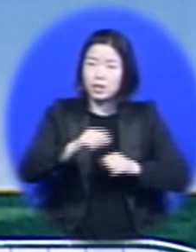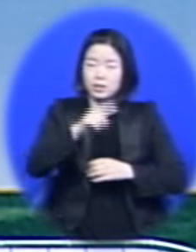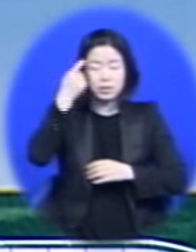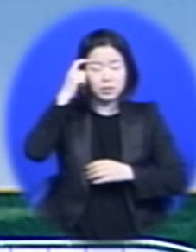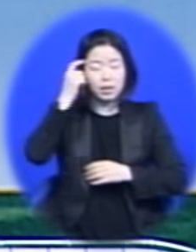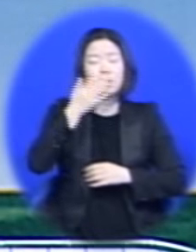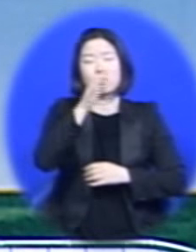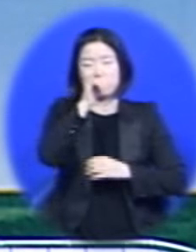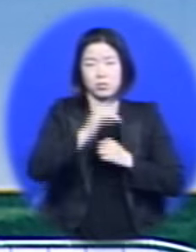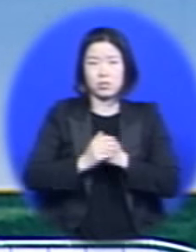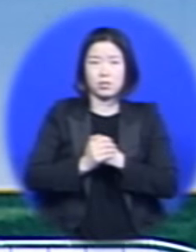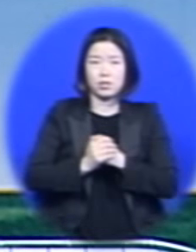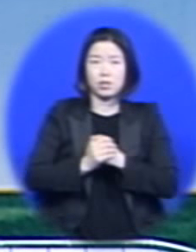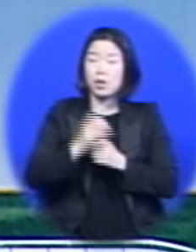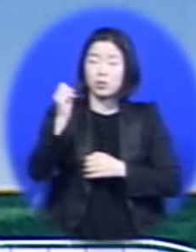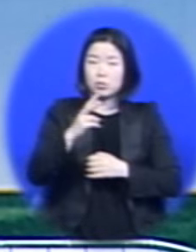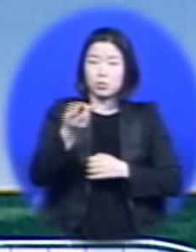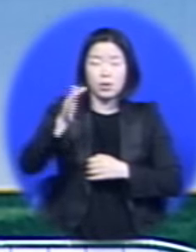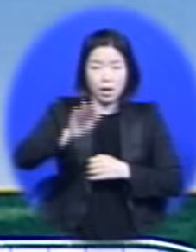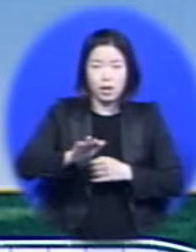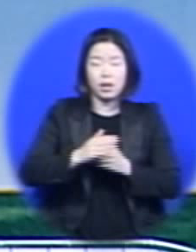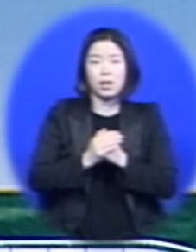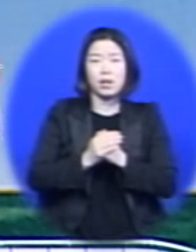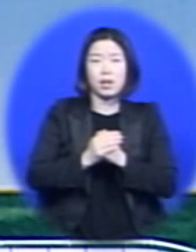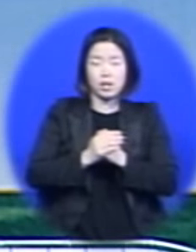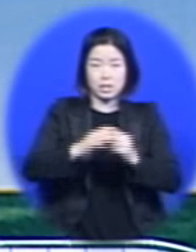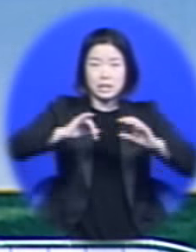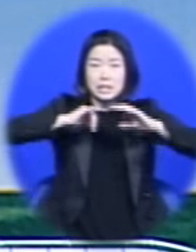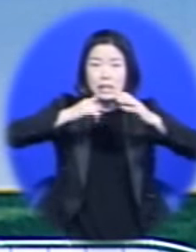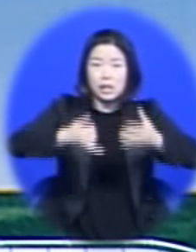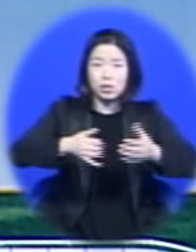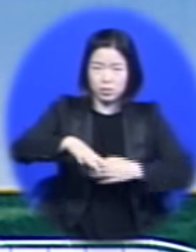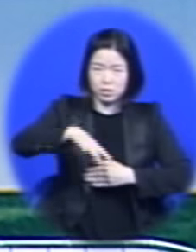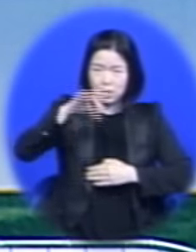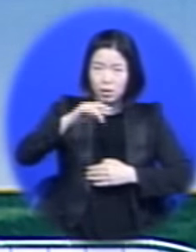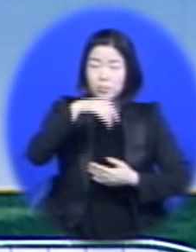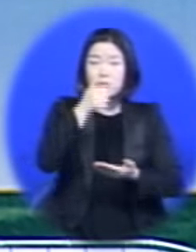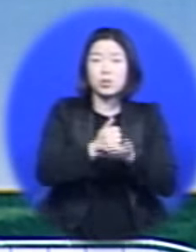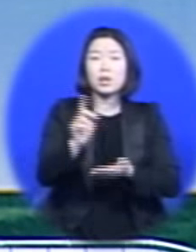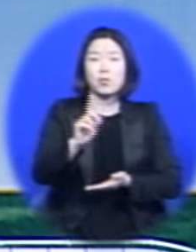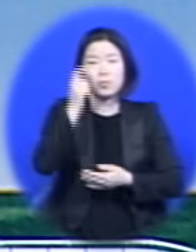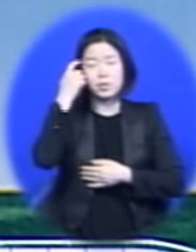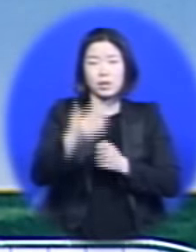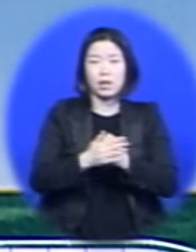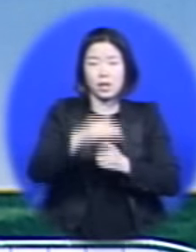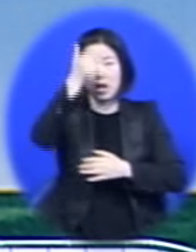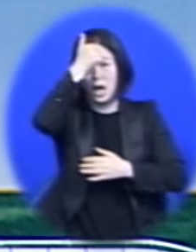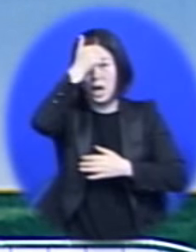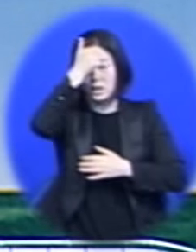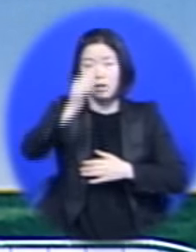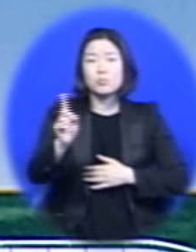연상할 수도 있겠습니다. 그러나 인류 최초의 죄가 뭔지 아십니까? 아담이 무슨 죄를